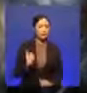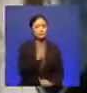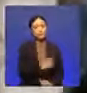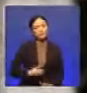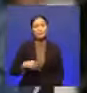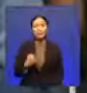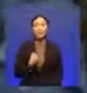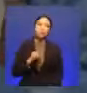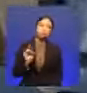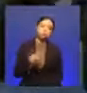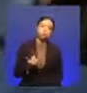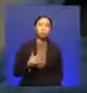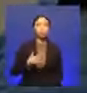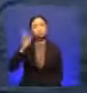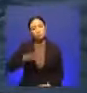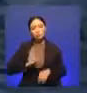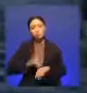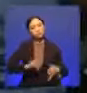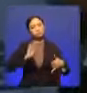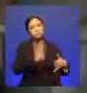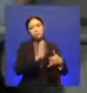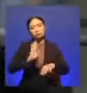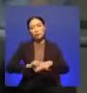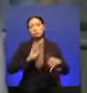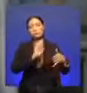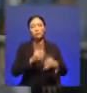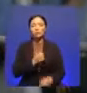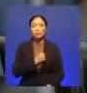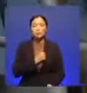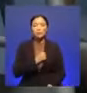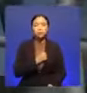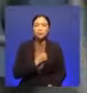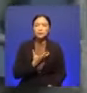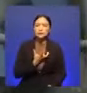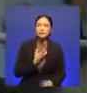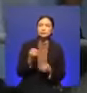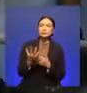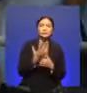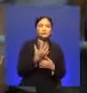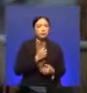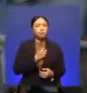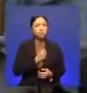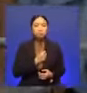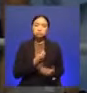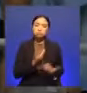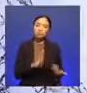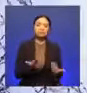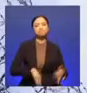การอยู่รอดขึ้นอยู่กับความสามารถของปัจเจกบุคคลที่จะอดทนต่อแรงบีบคั้นในเรือนจำได้มากน้อยแค่